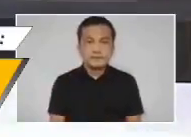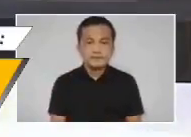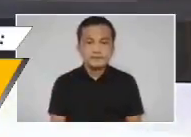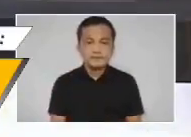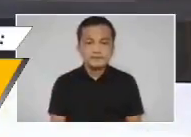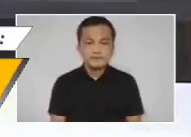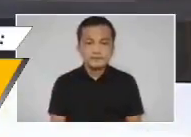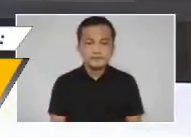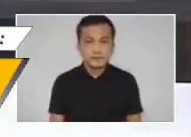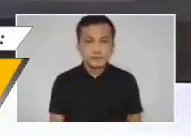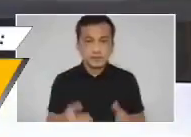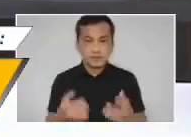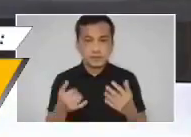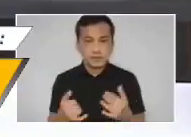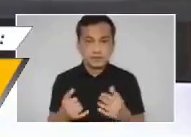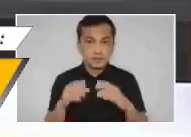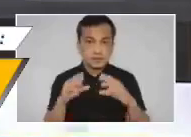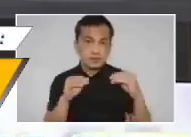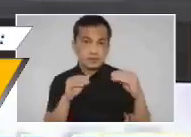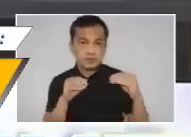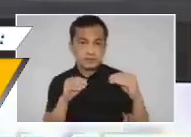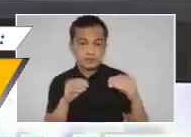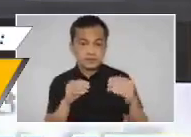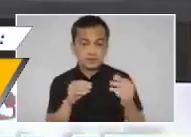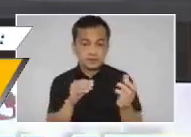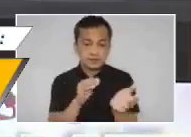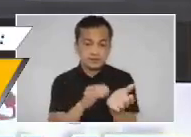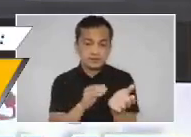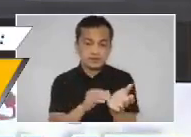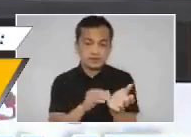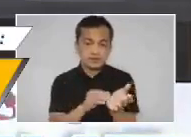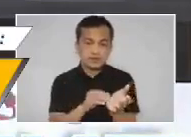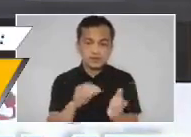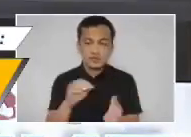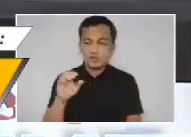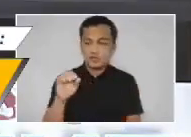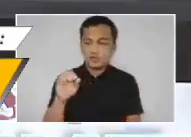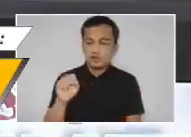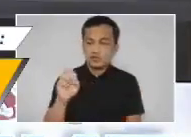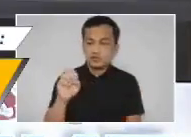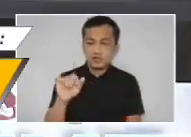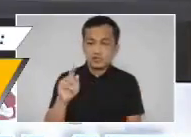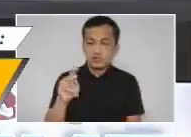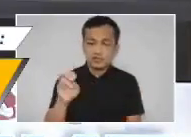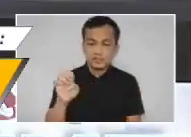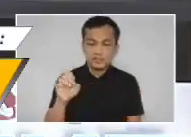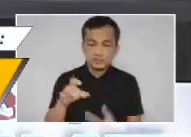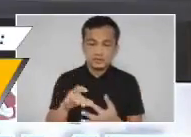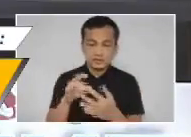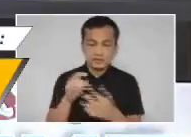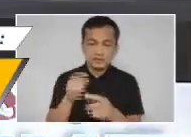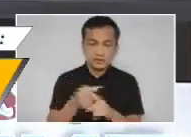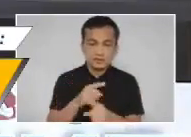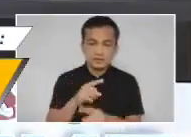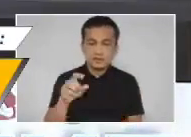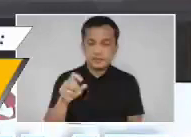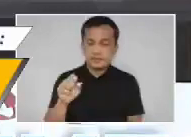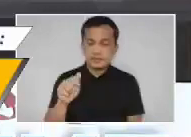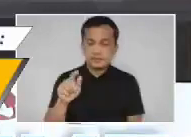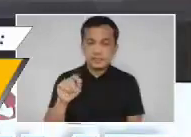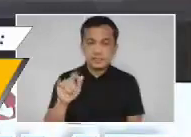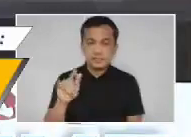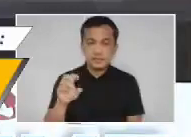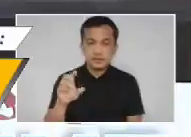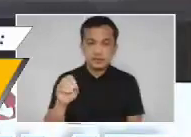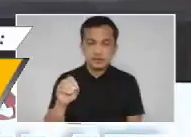na positive sa SARS-CoV-2 dito sa Pilipinas, no? So, ang implication niyan, ang